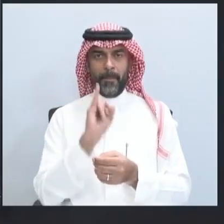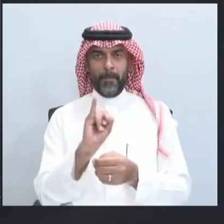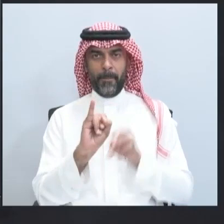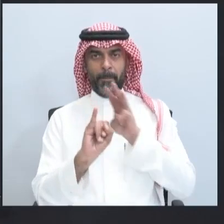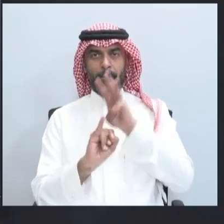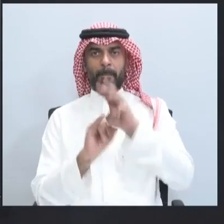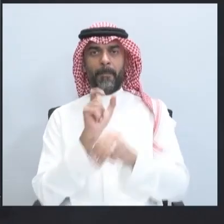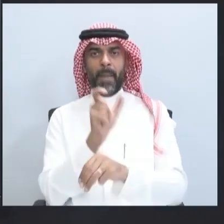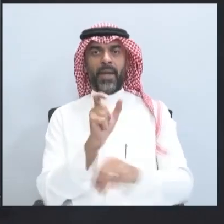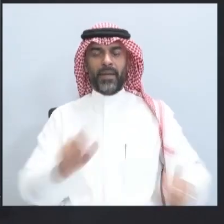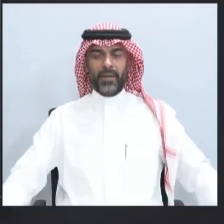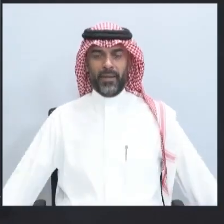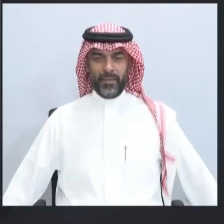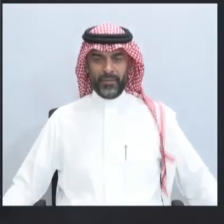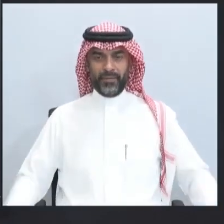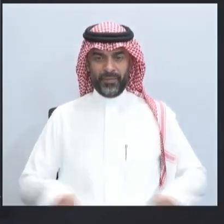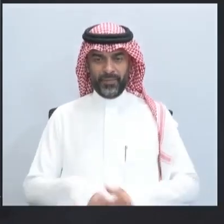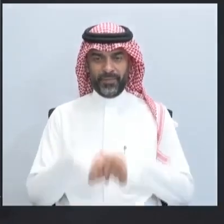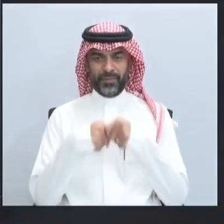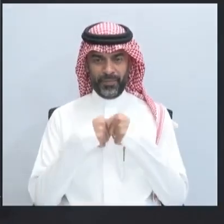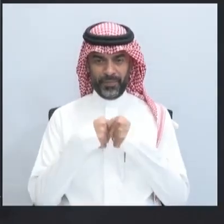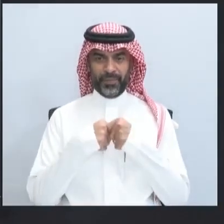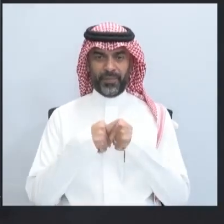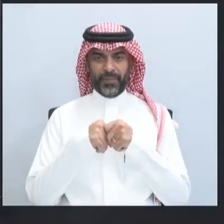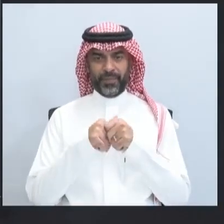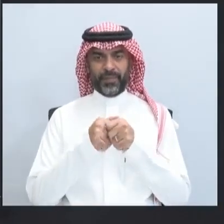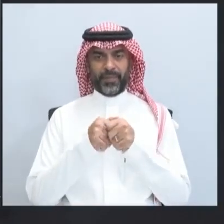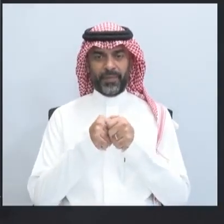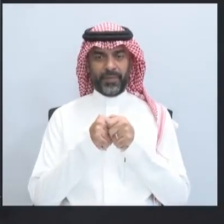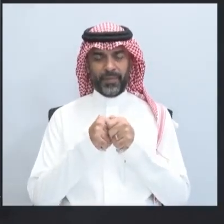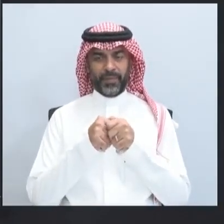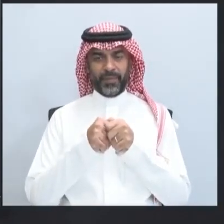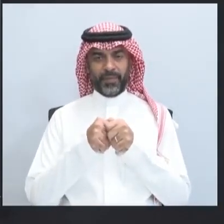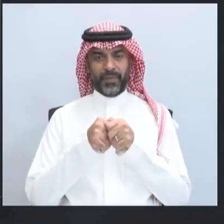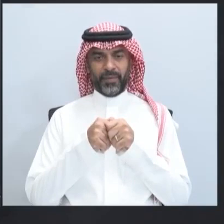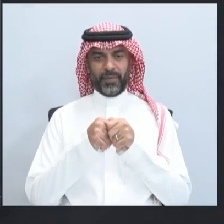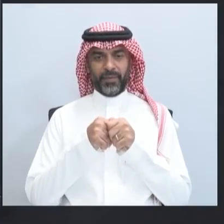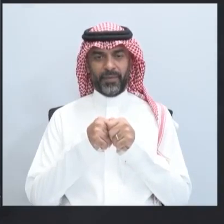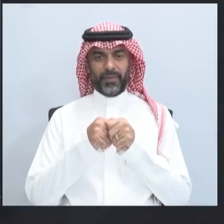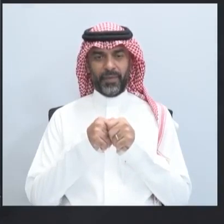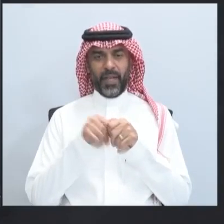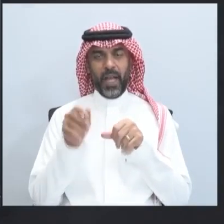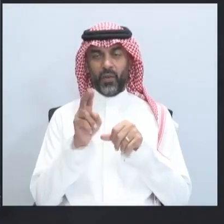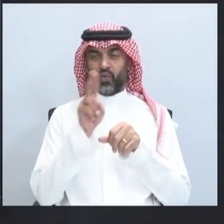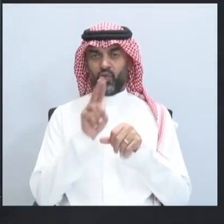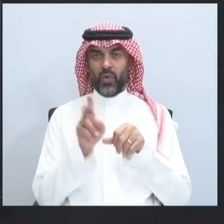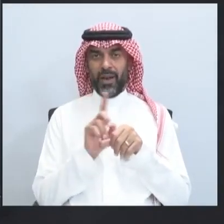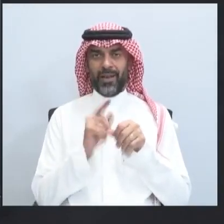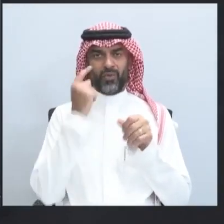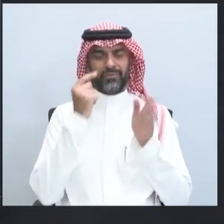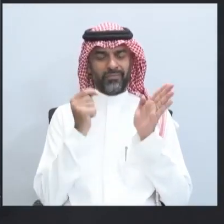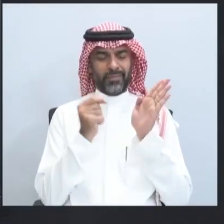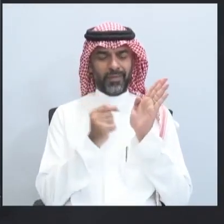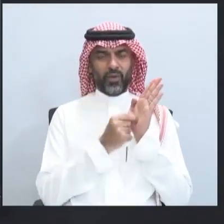ولذلك نستطيع ان نقول استفد من الذي قبلك ولذلك انت لا تسال فوضعت علامه